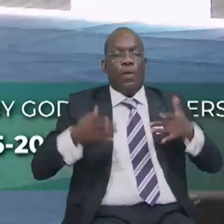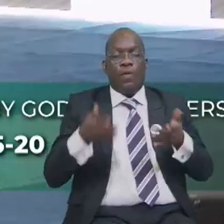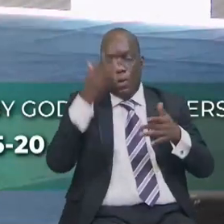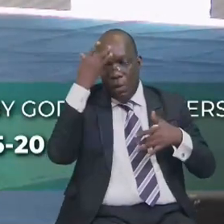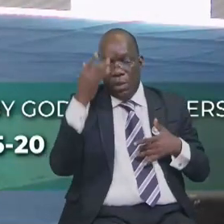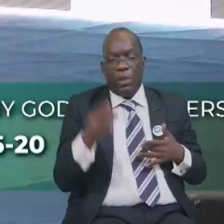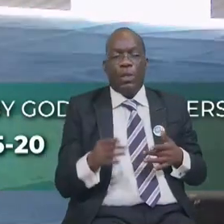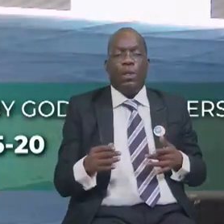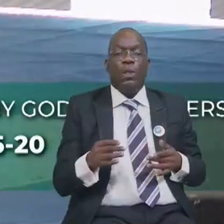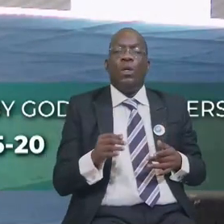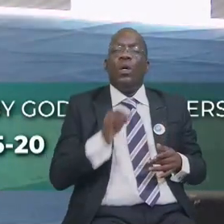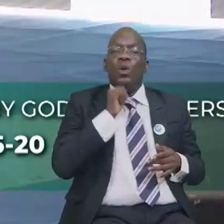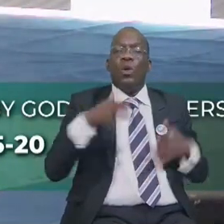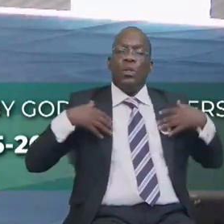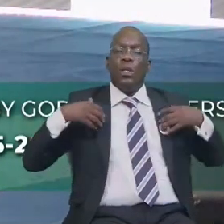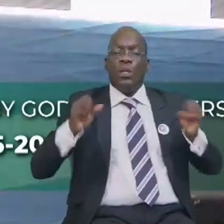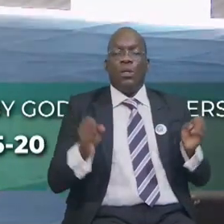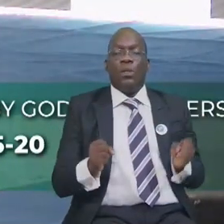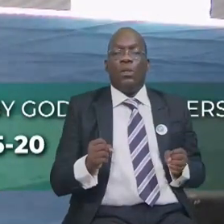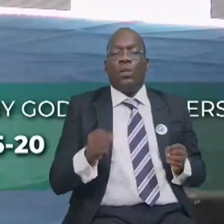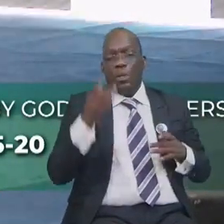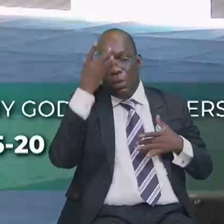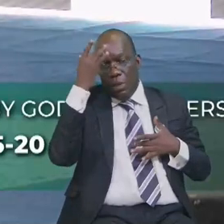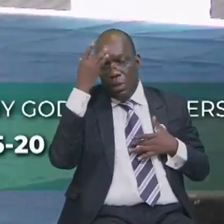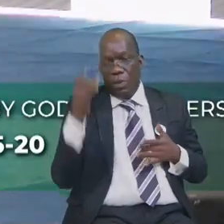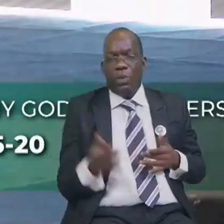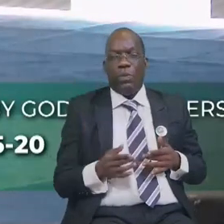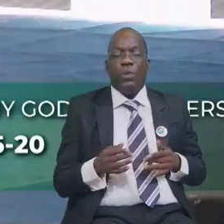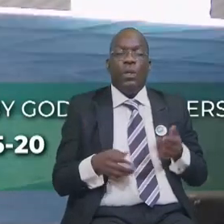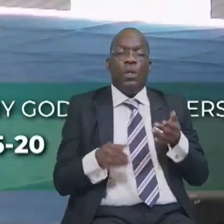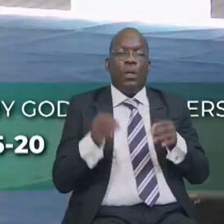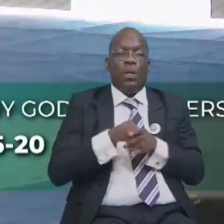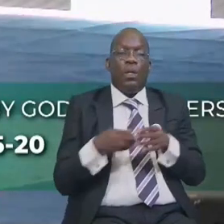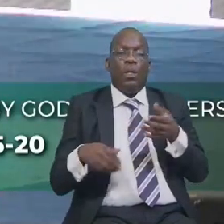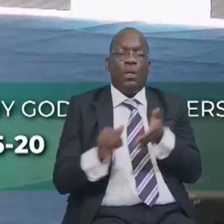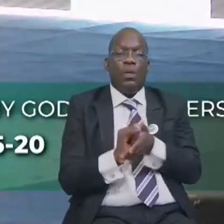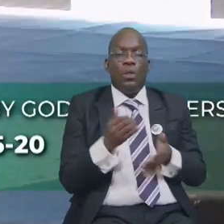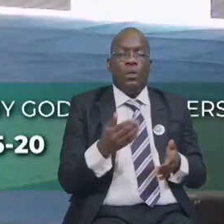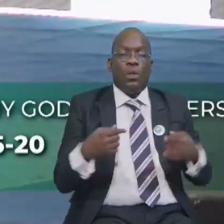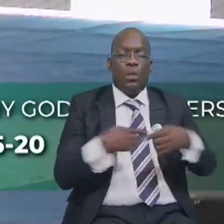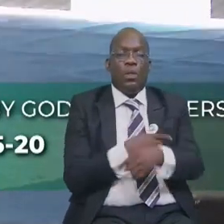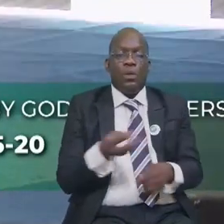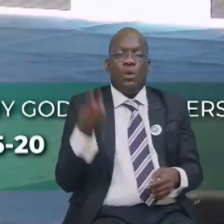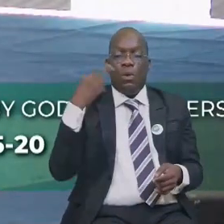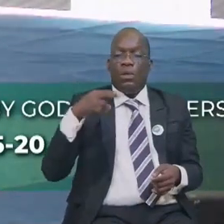Une maladie incurable. En ce temps, Ézéchias fut malade